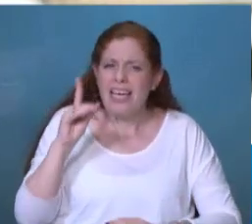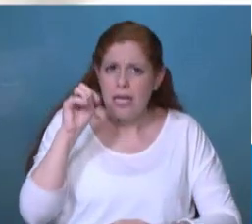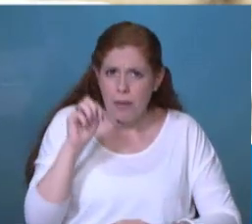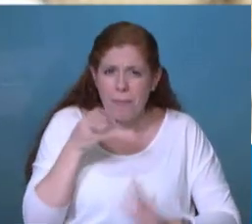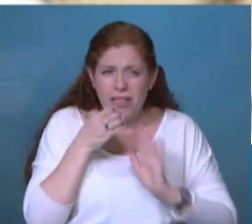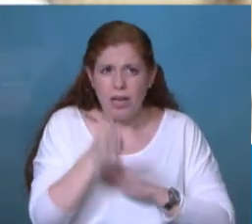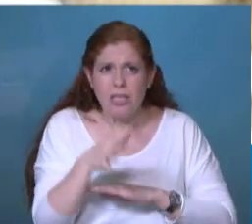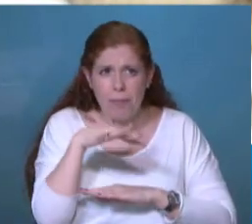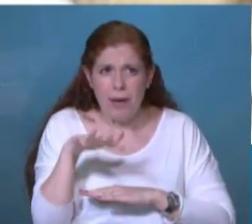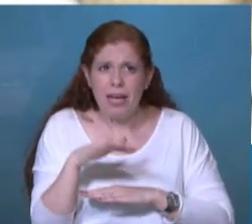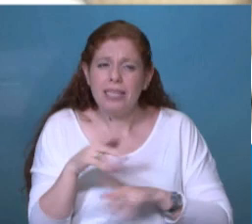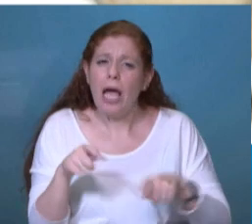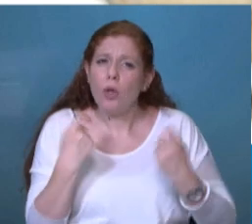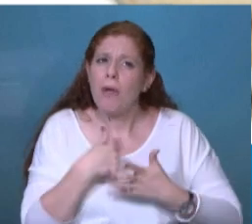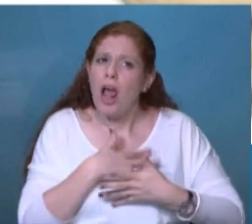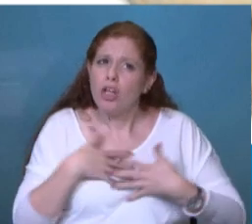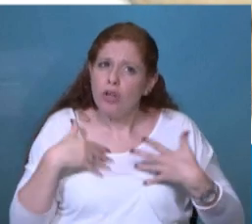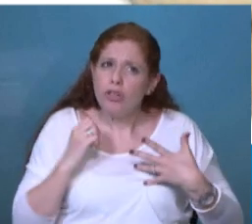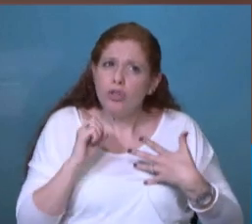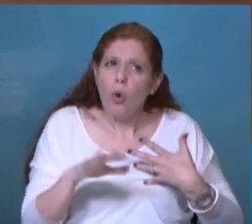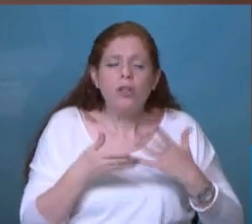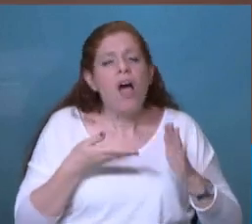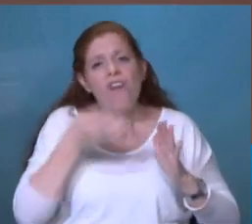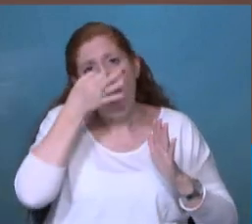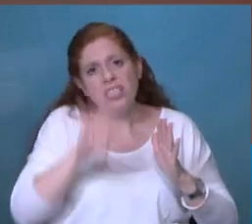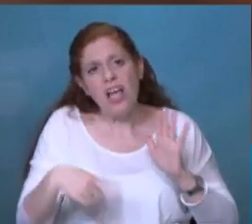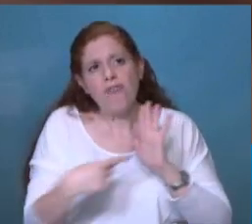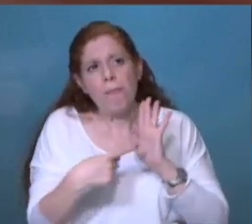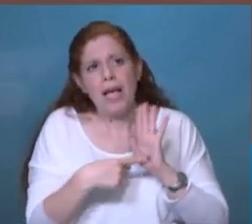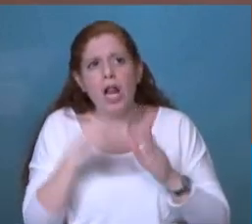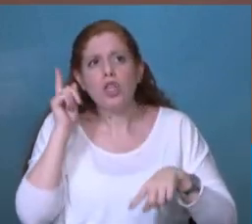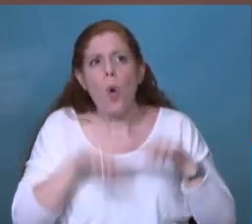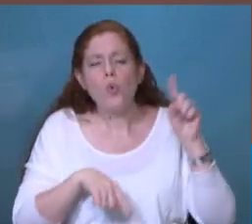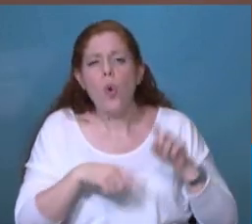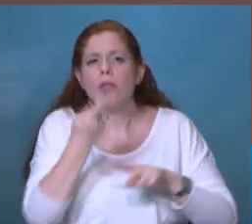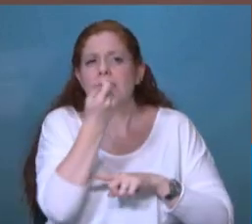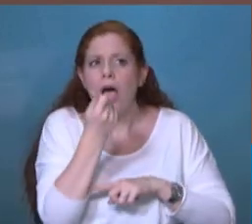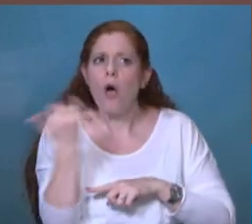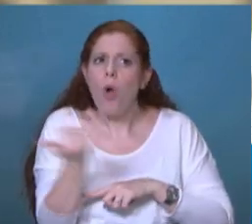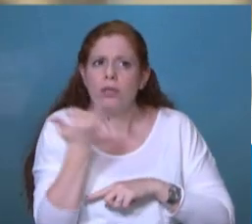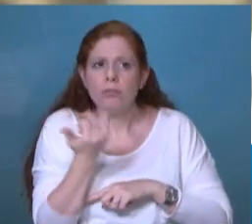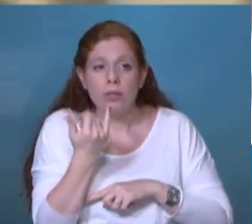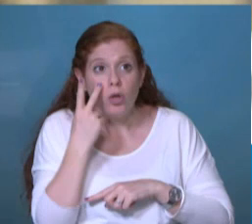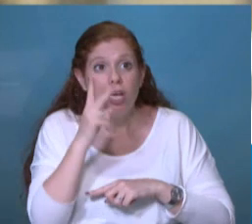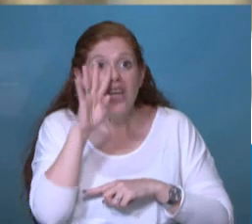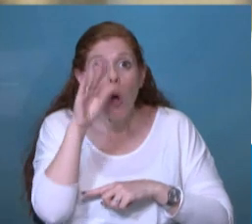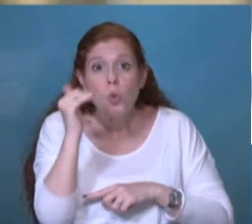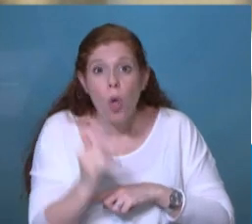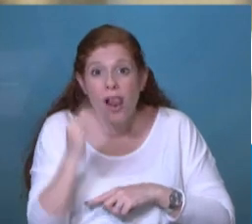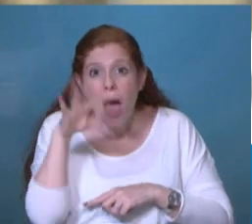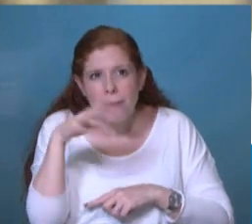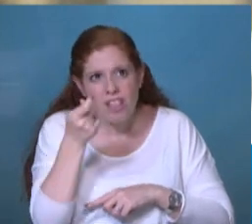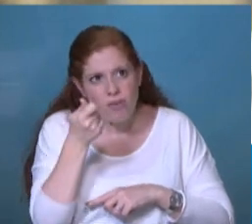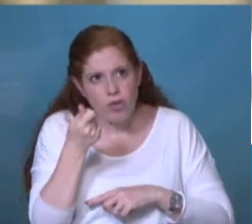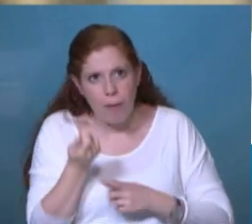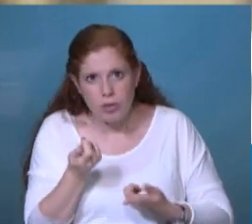החינוך בגלל השליחות, אבל יצא ממנה בגלל טעויות השכר הבלתי פוסקות. אז אני רואה שירדו לי 4,000 שקל מהמשכורת. על